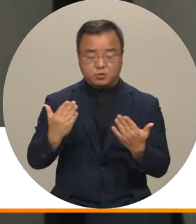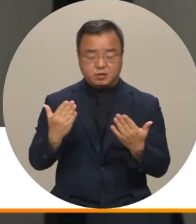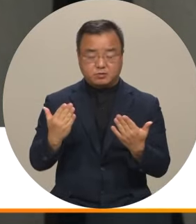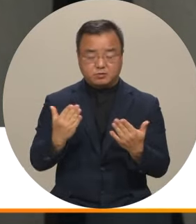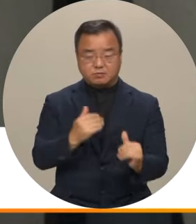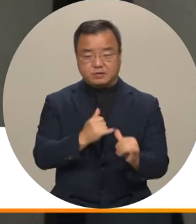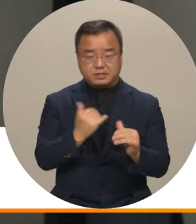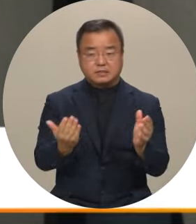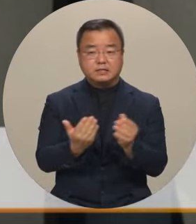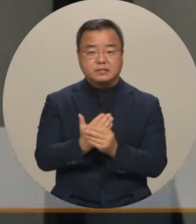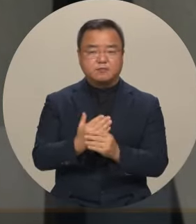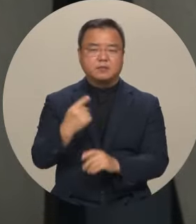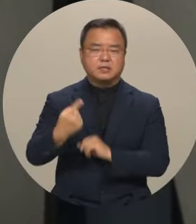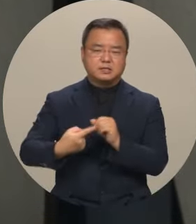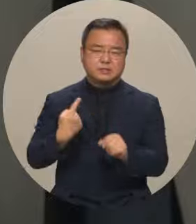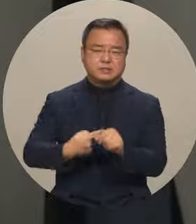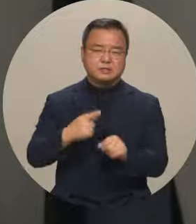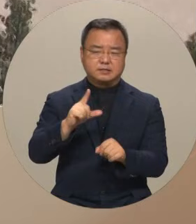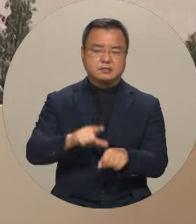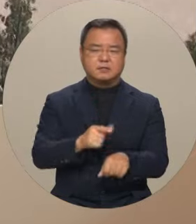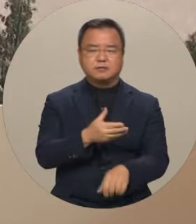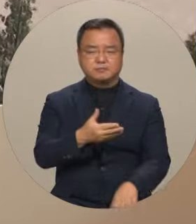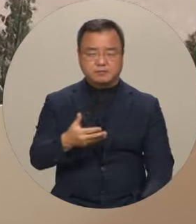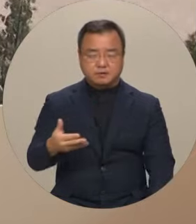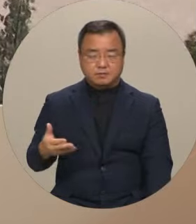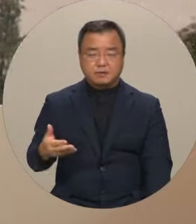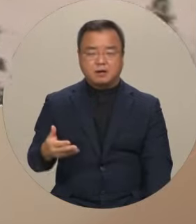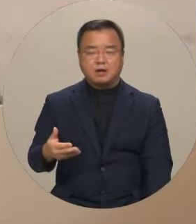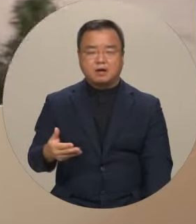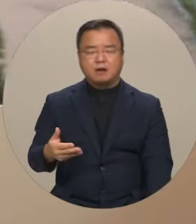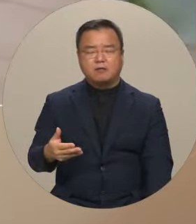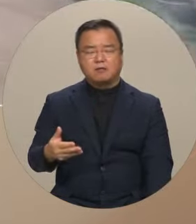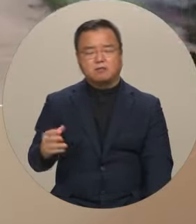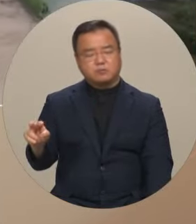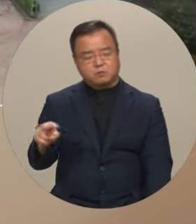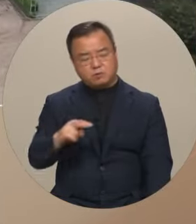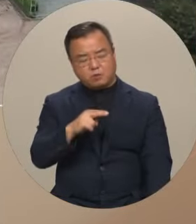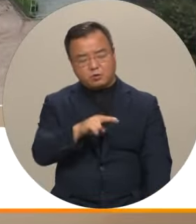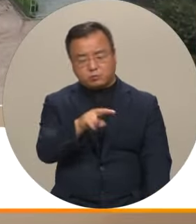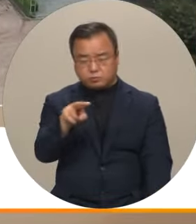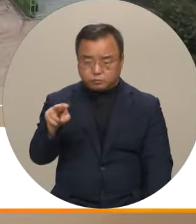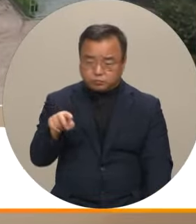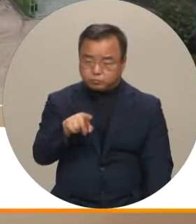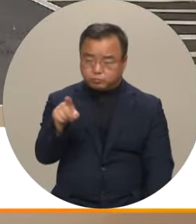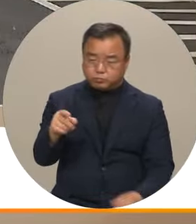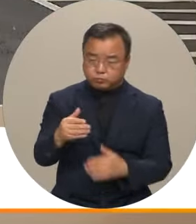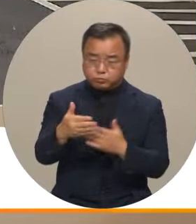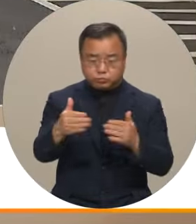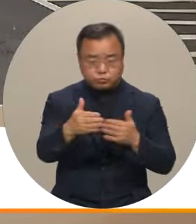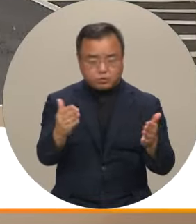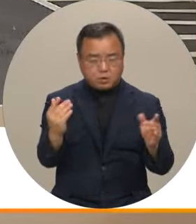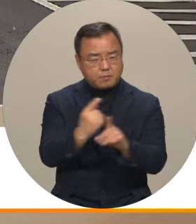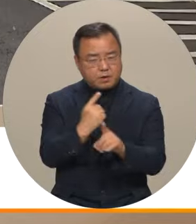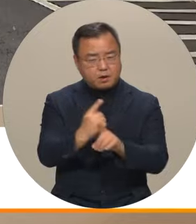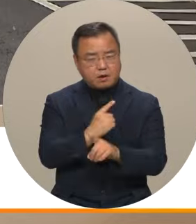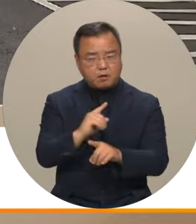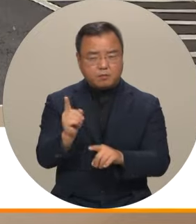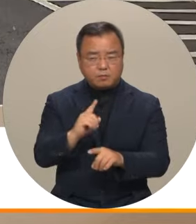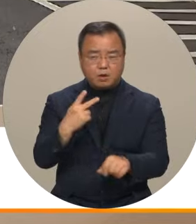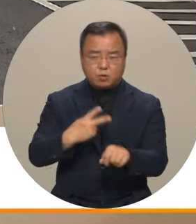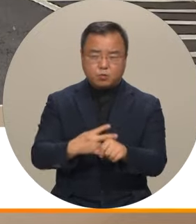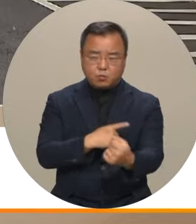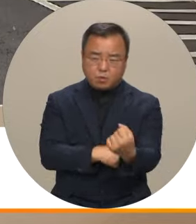지났습니다 근데 돌아보면 아 우리 교실 현장이 과연 얼만큼 바뀌었을까 서초 사건이 다시